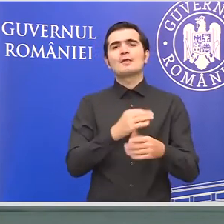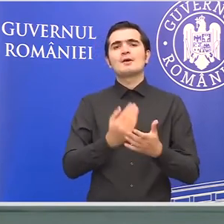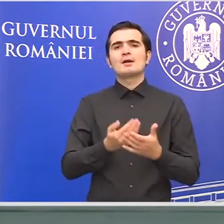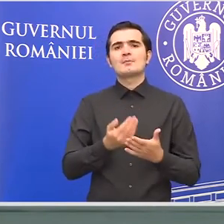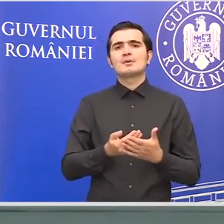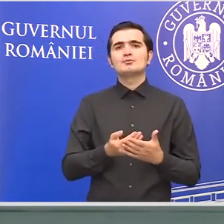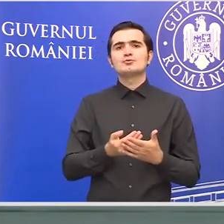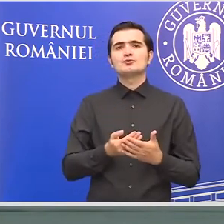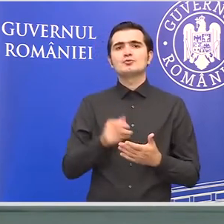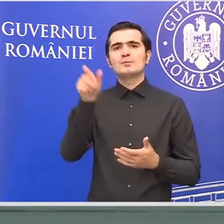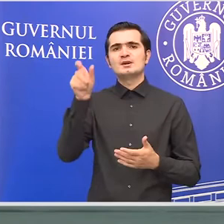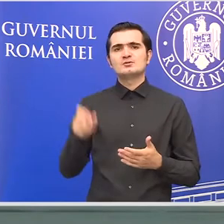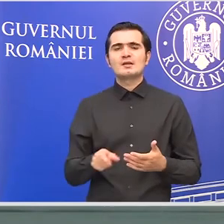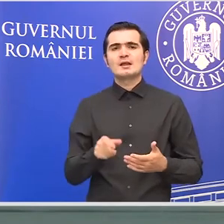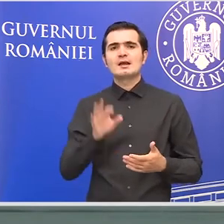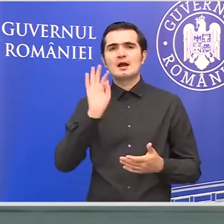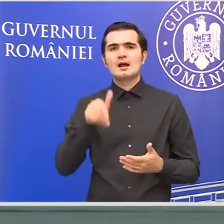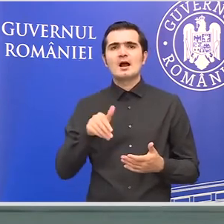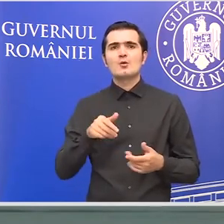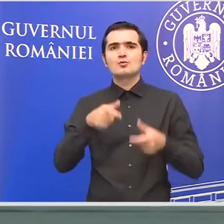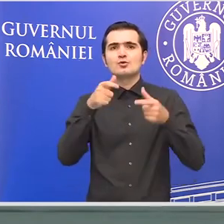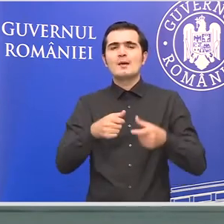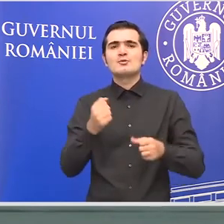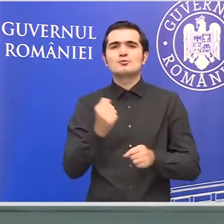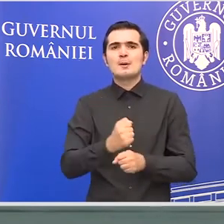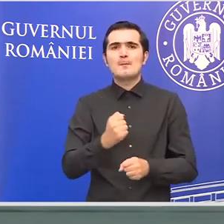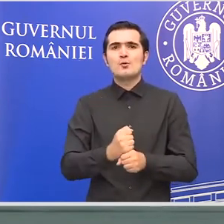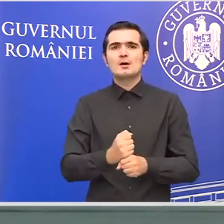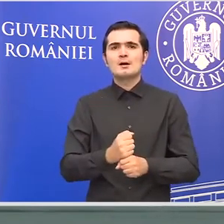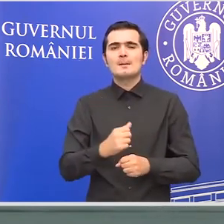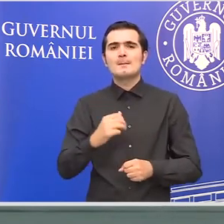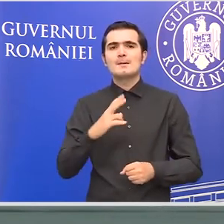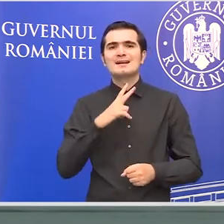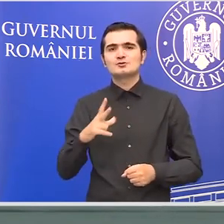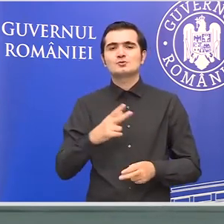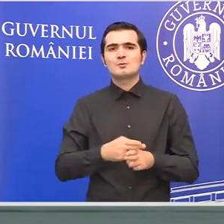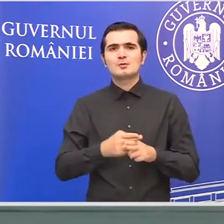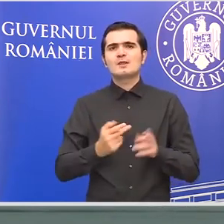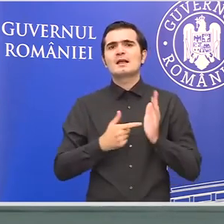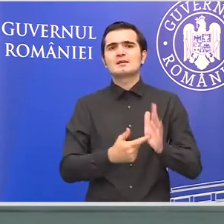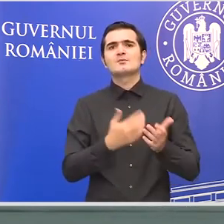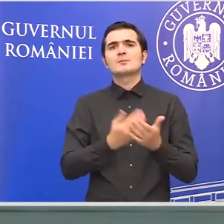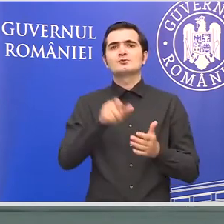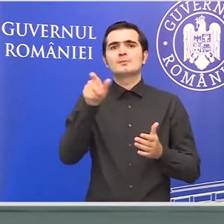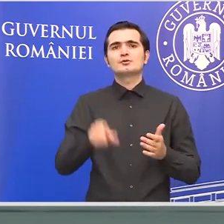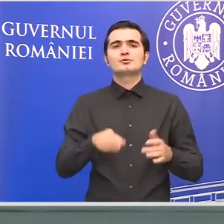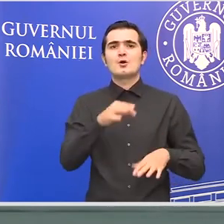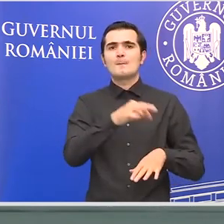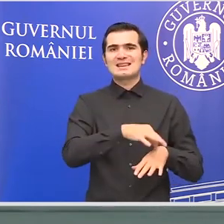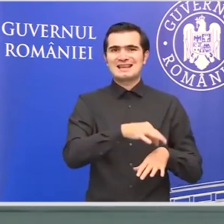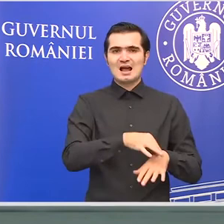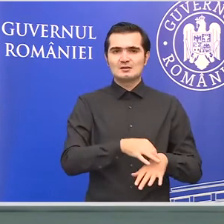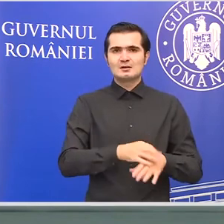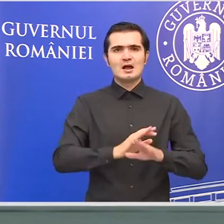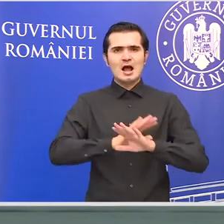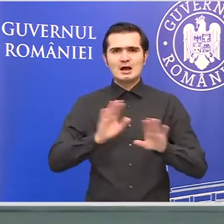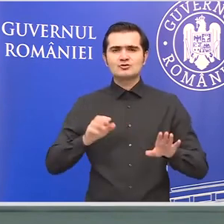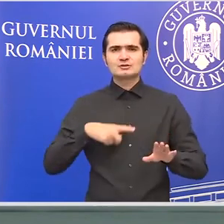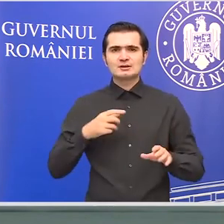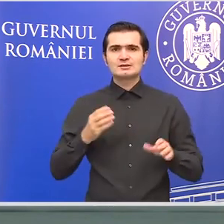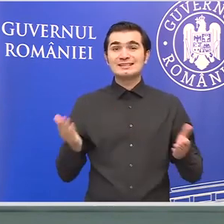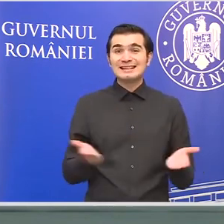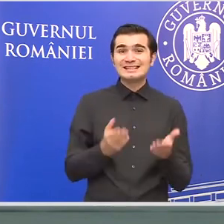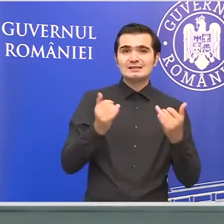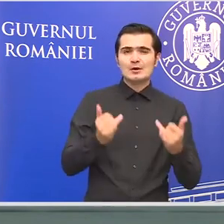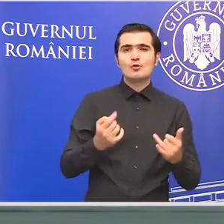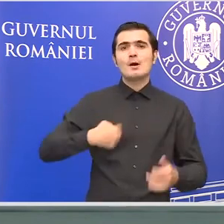un risc mare de a se expune la îmbolnăvire, cum este personalul medical. Cam acestea sunt tendințele la acest moment. Ceea ce noi așteptăm